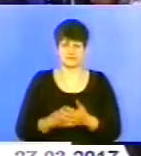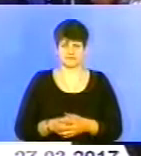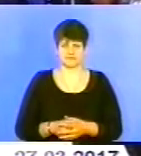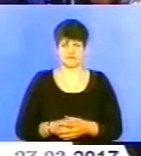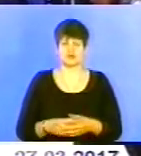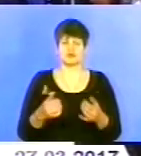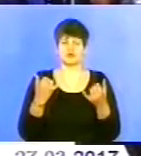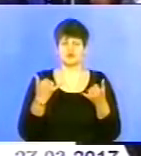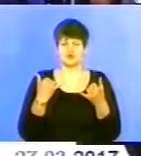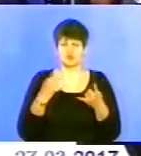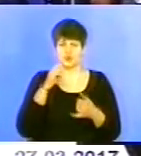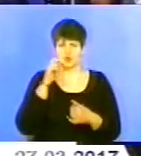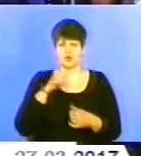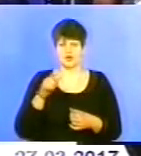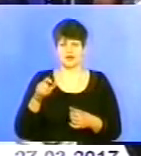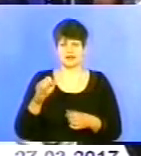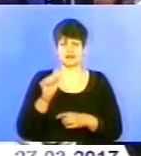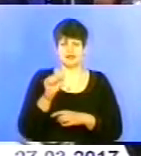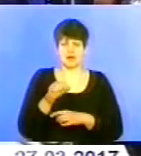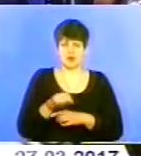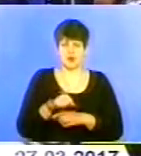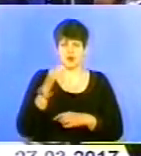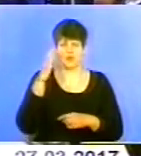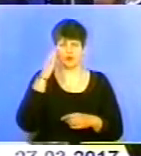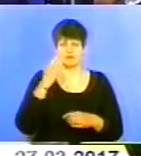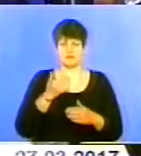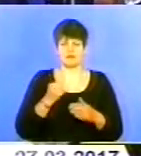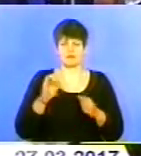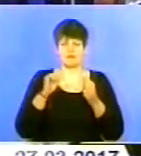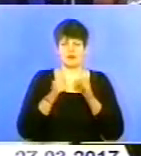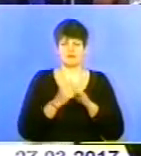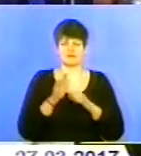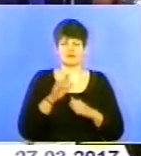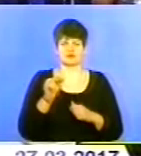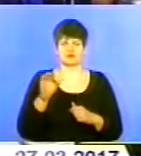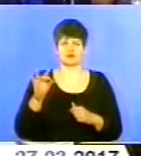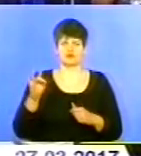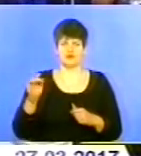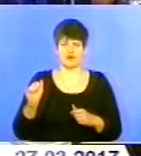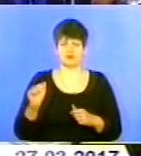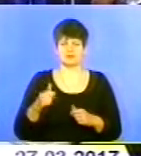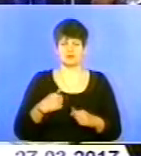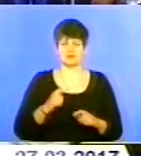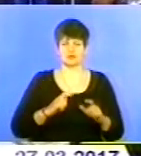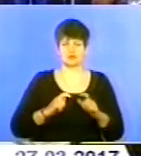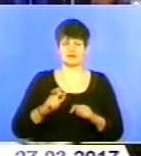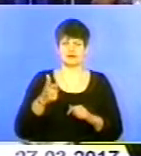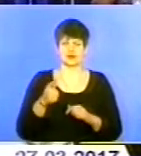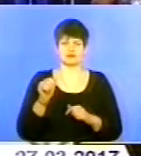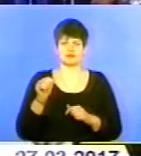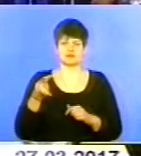Саме сьогодні Україна схиляє голову в пам'ять перед В'ячеславом Чорноволом, адже і ми, студенти Галицького